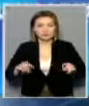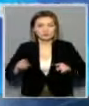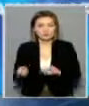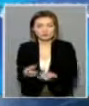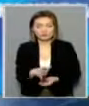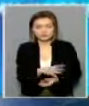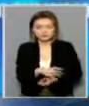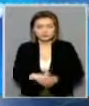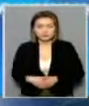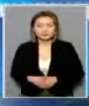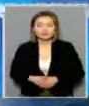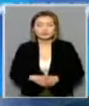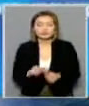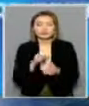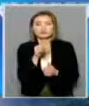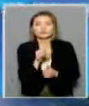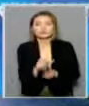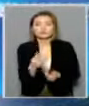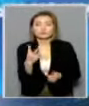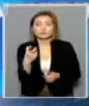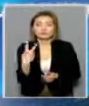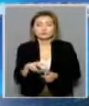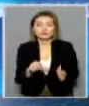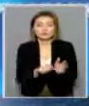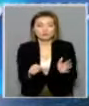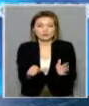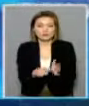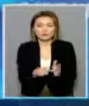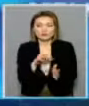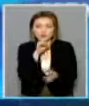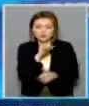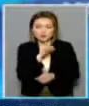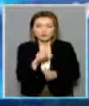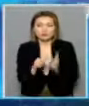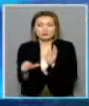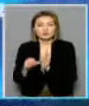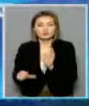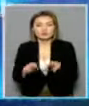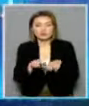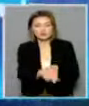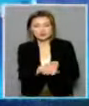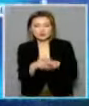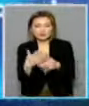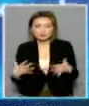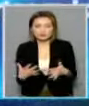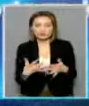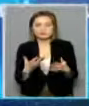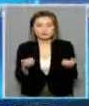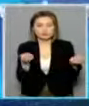ұсталынды. Бұдан басқа 226 тұлғалар ұрлық, 60-ы қаруды заңсыз сақтау,